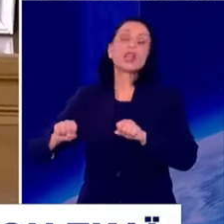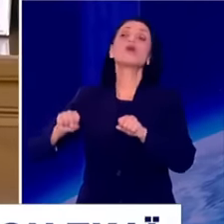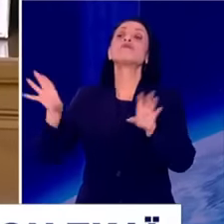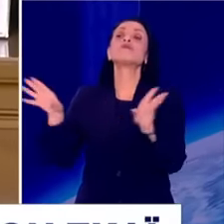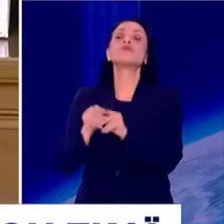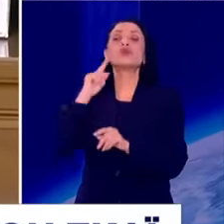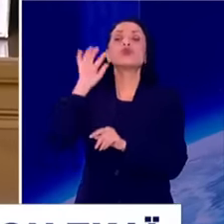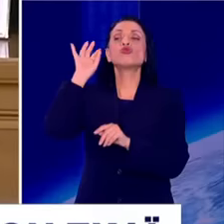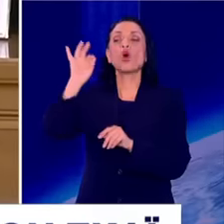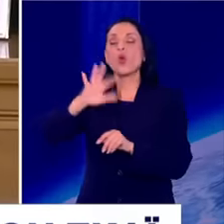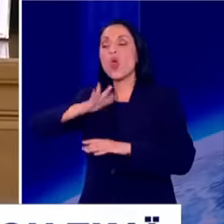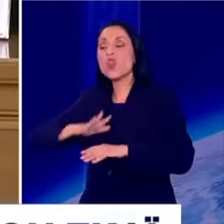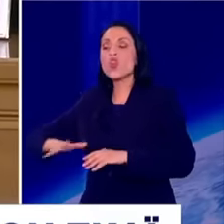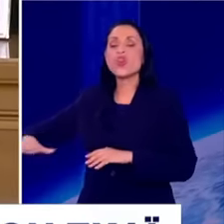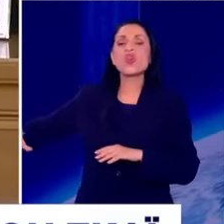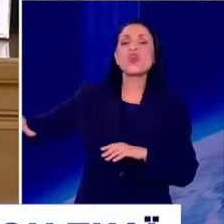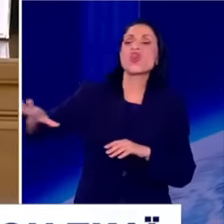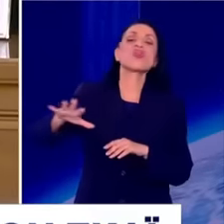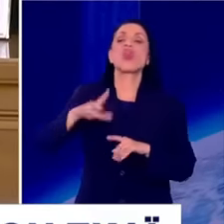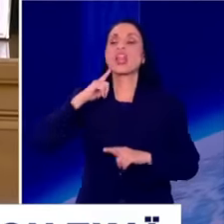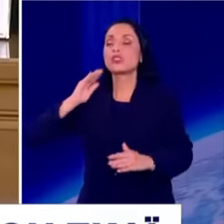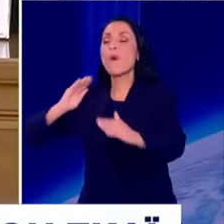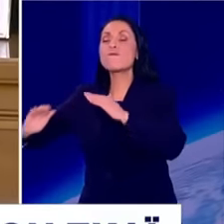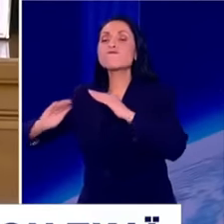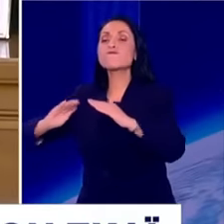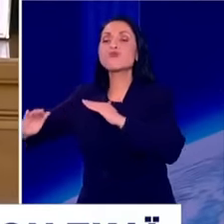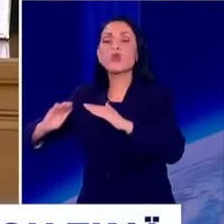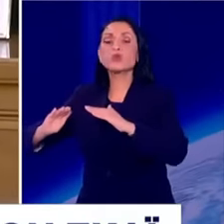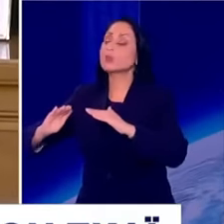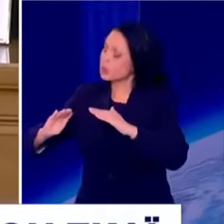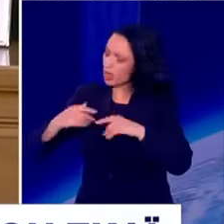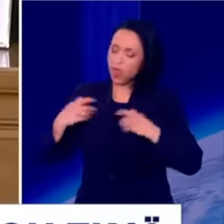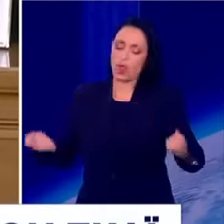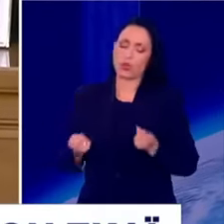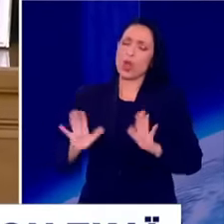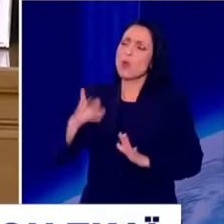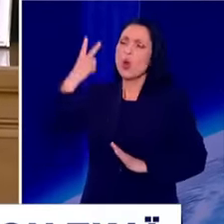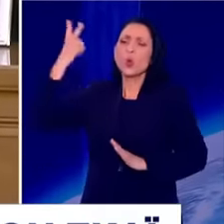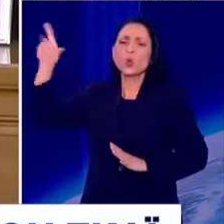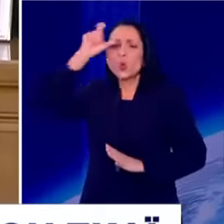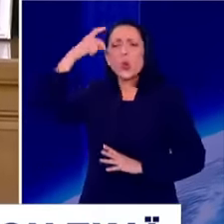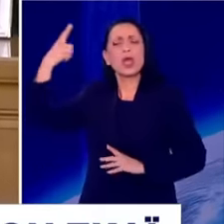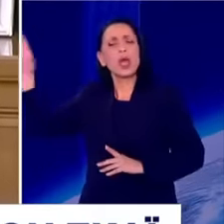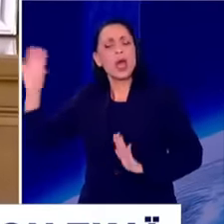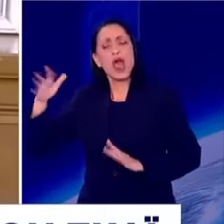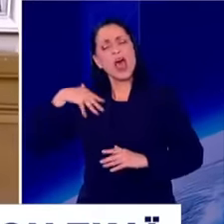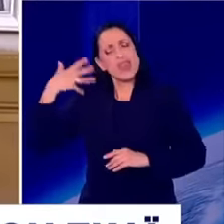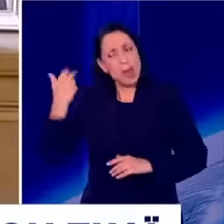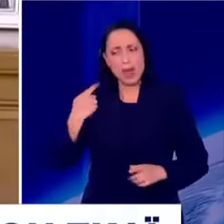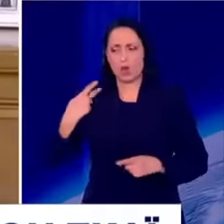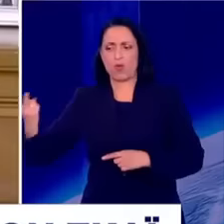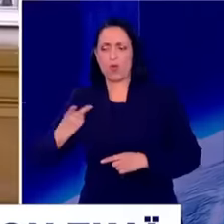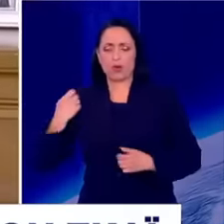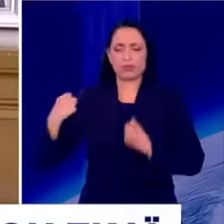ανακηρύξει θαλάσσια πάρκα πέριξ ελληνικών νησιών. Προφανώς και θα το κάνουμε και η Τουρκία θα έχει τις απόψεις της. Θα διαφωνούμε για